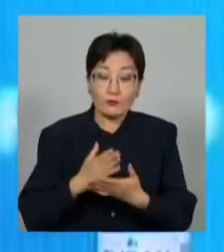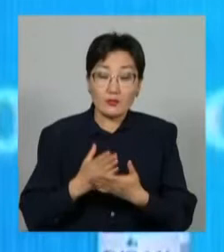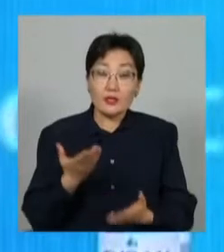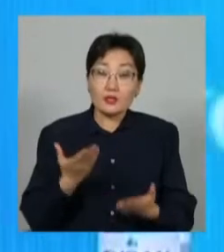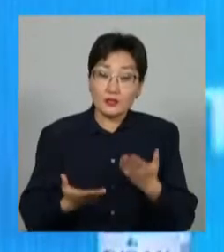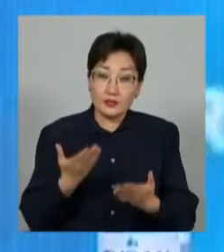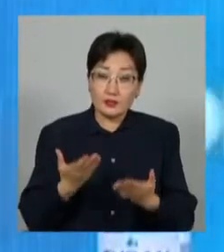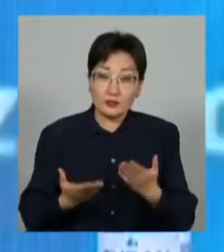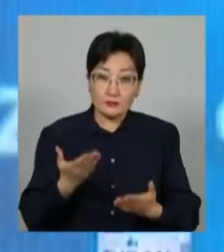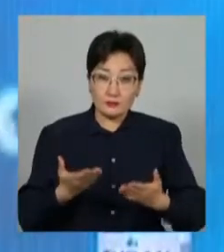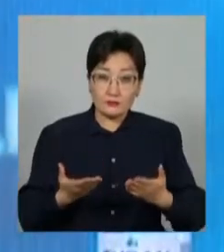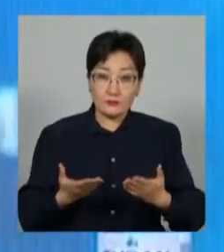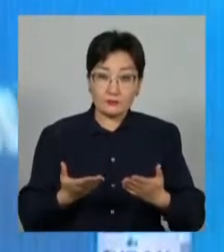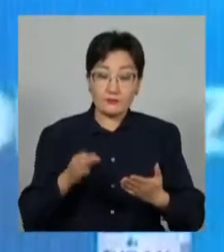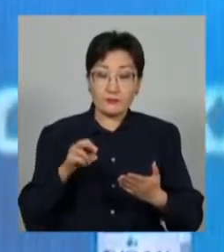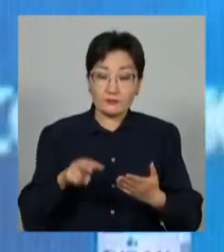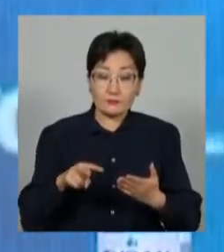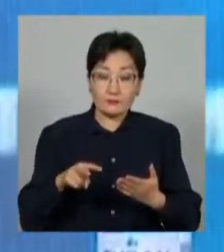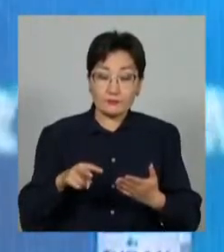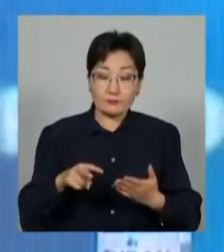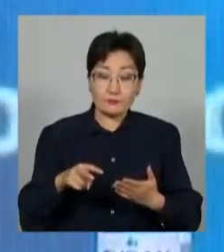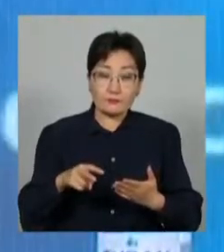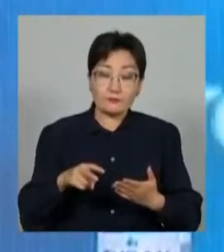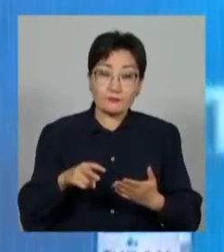Егер сол